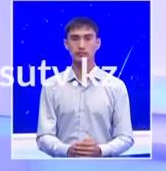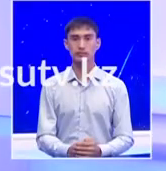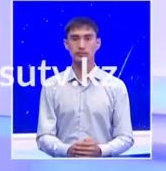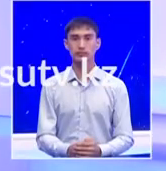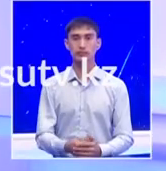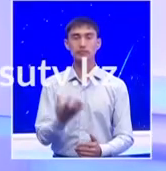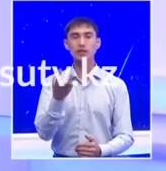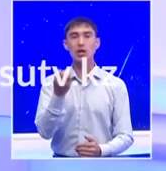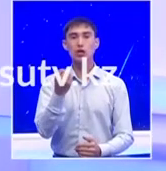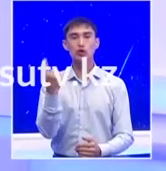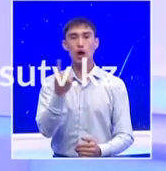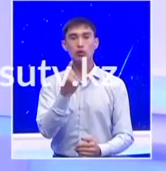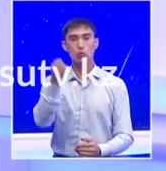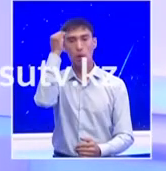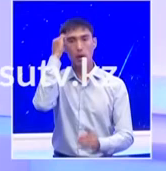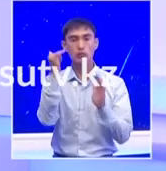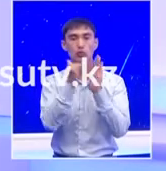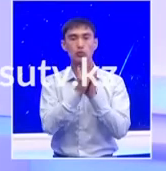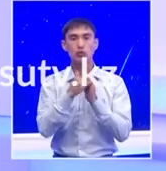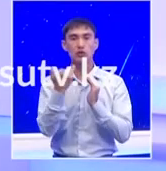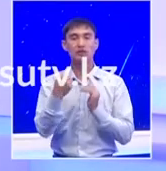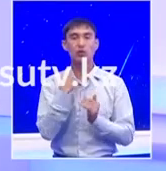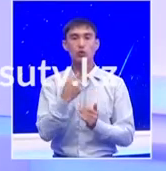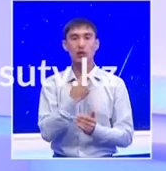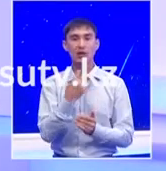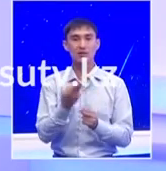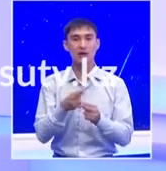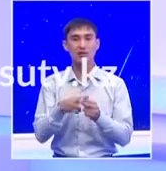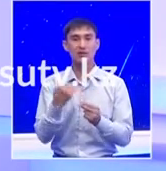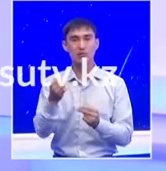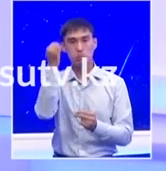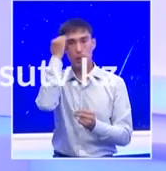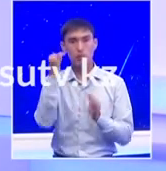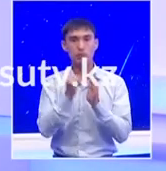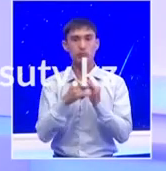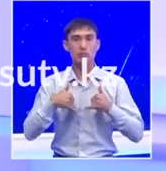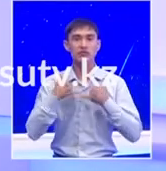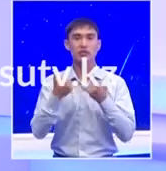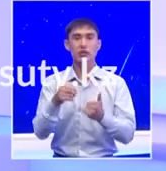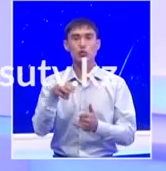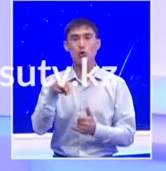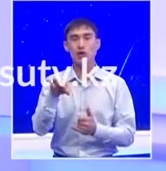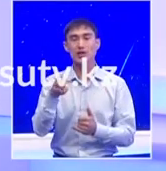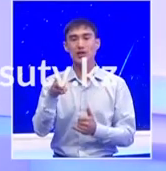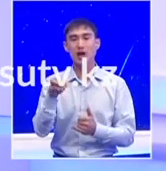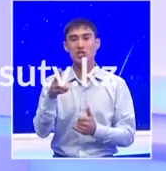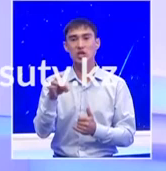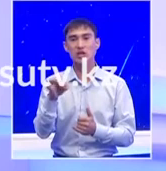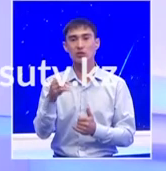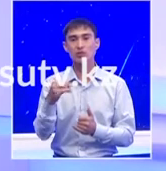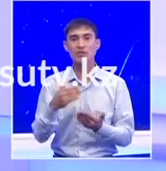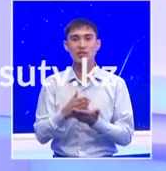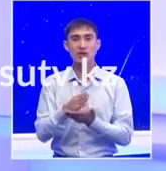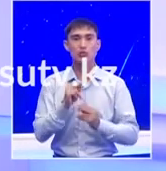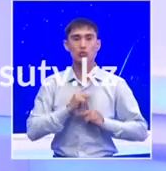Герои вне времени. Еще одну мемориальную доску установили в Талдыкургане. На этот раз памятную плиту посвятили Толегену